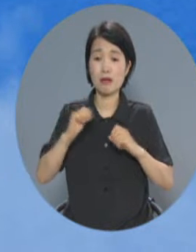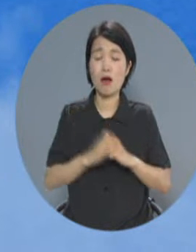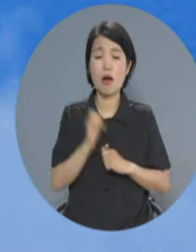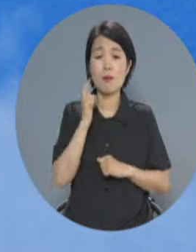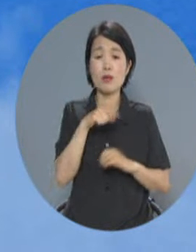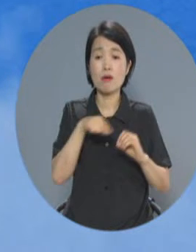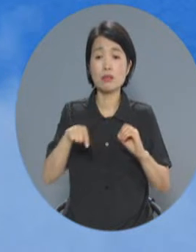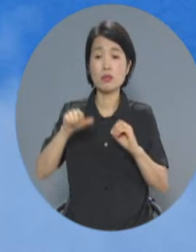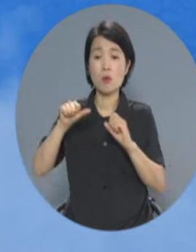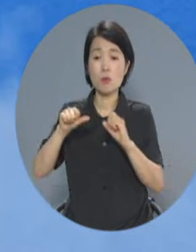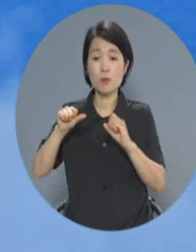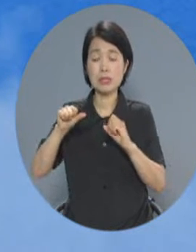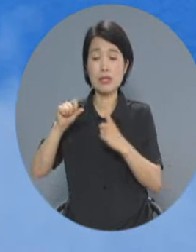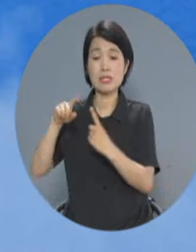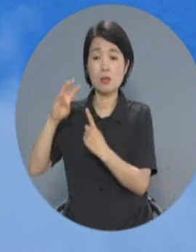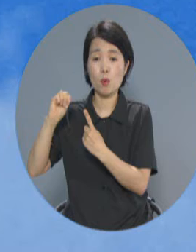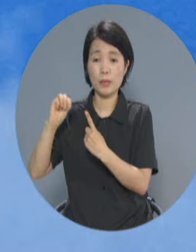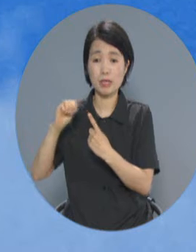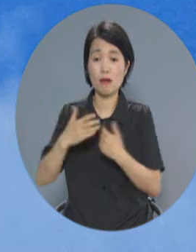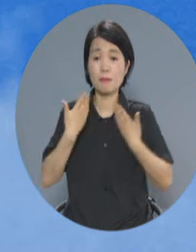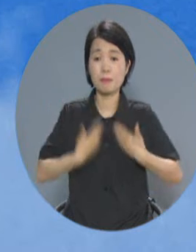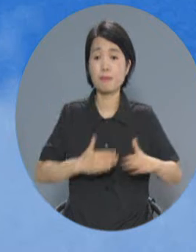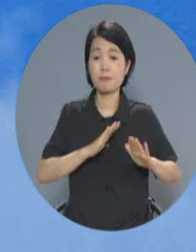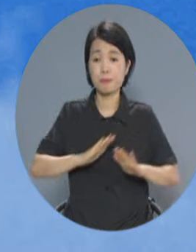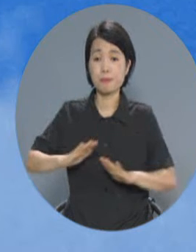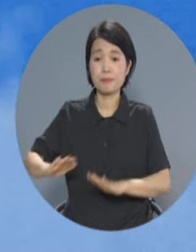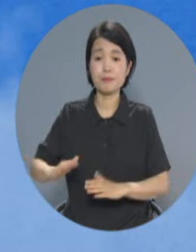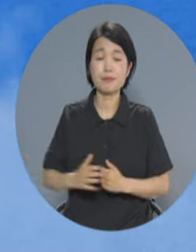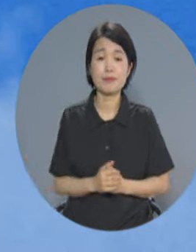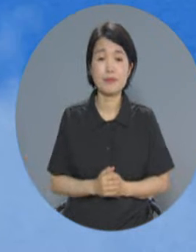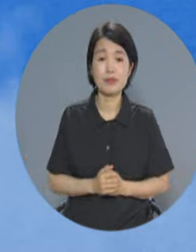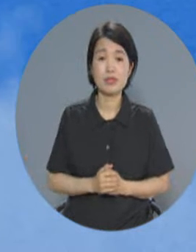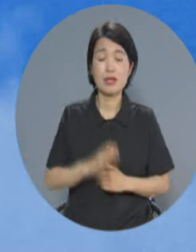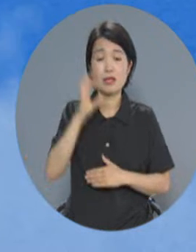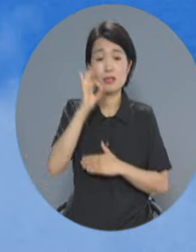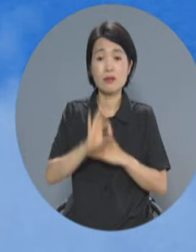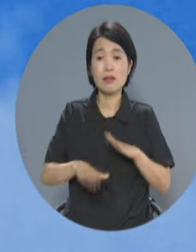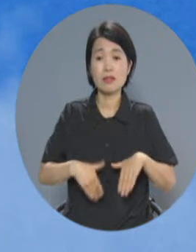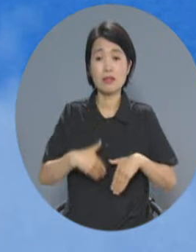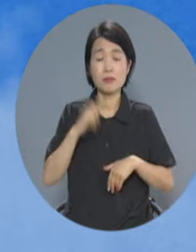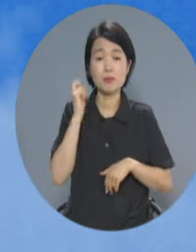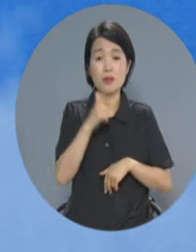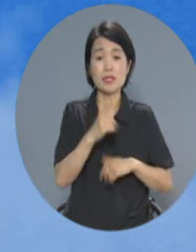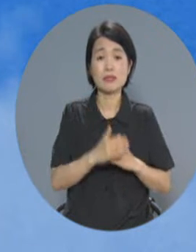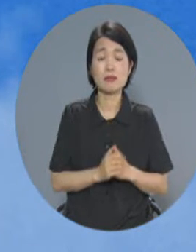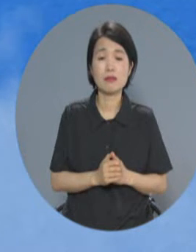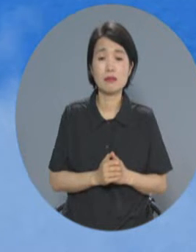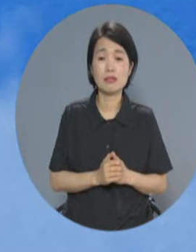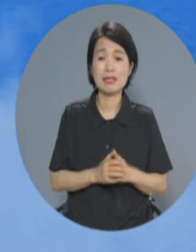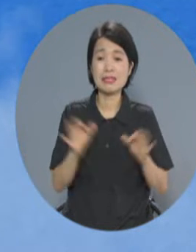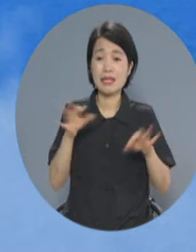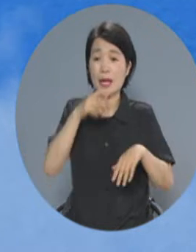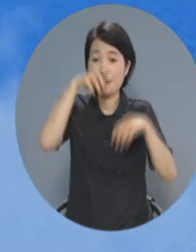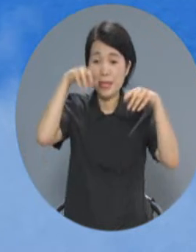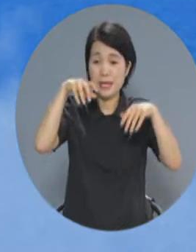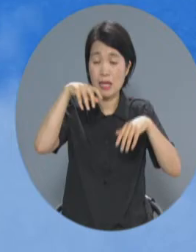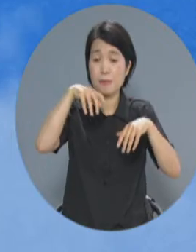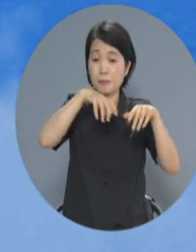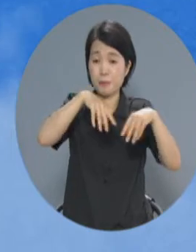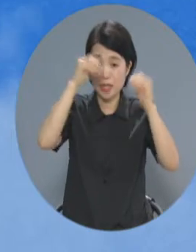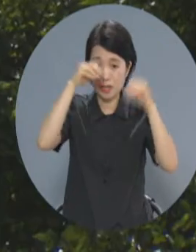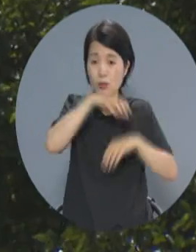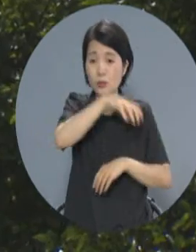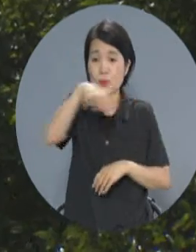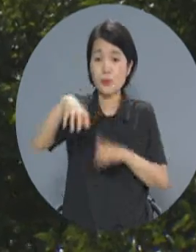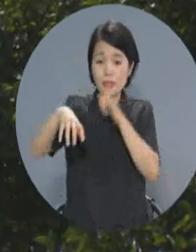바다에서 0.5 해서 1.5m 로 일겠습니다 서해 남부 뭐 뇌 상에는 한데 비가 내리는 곳도 있겠습니다